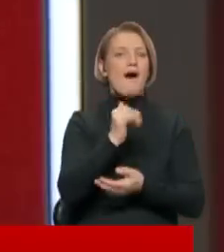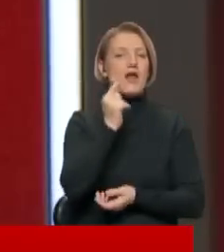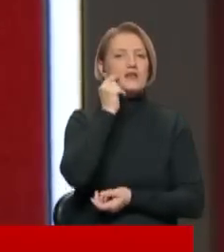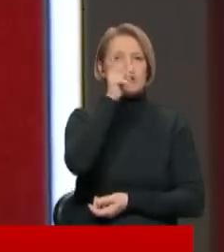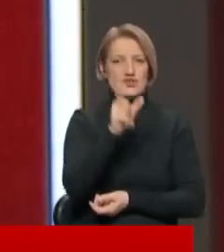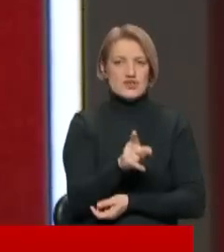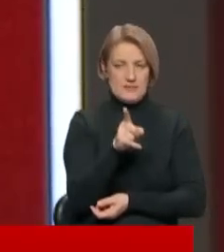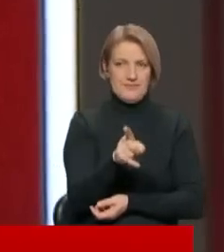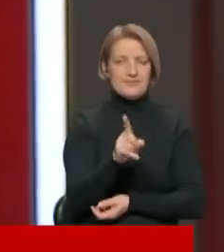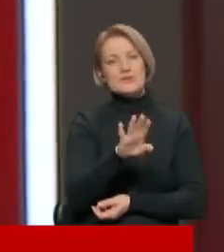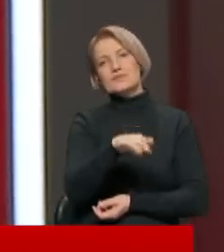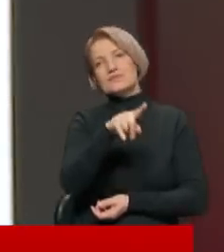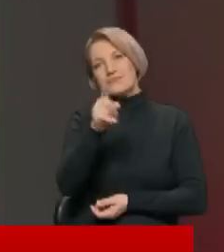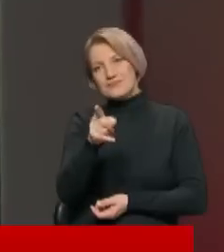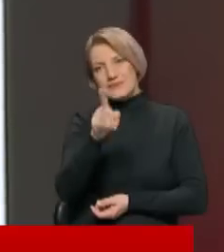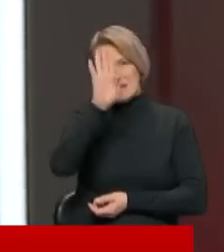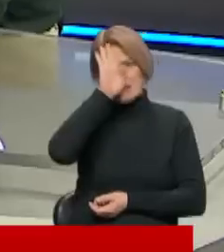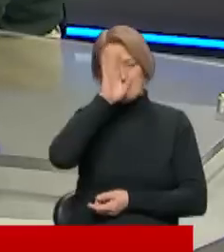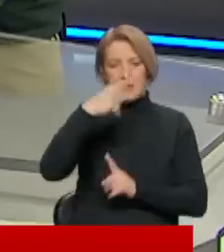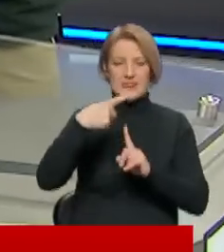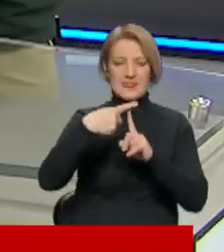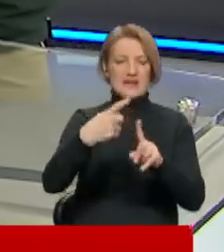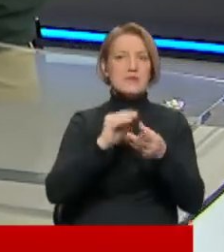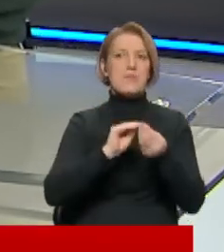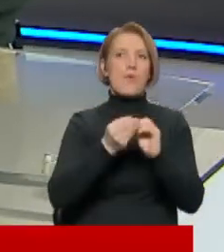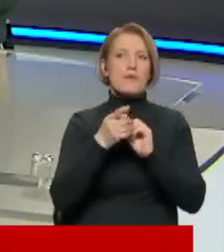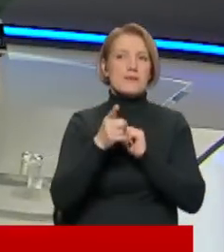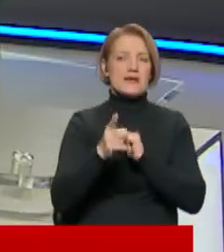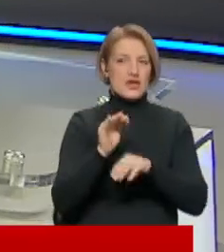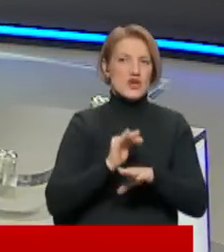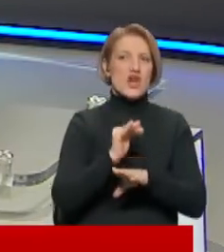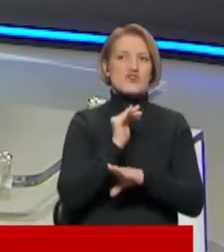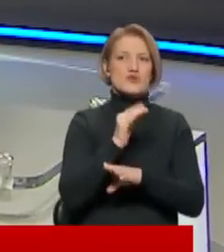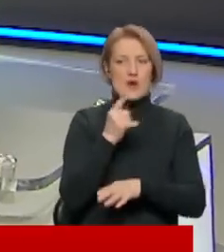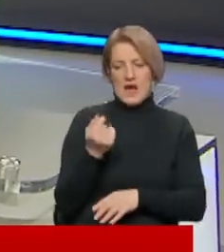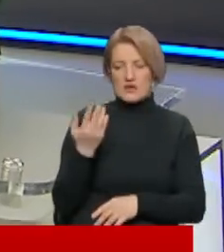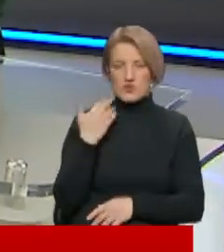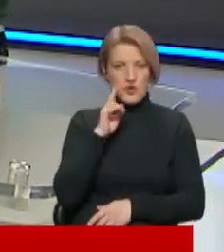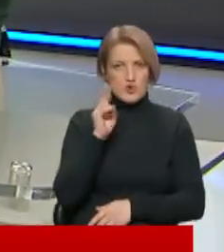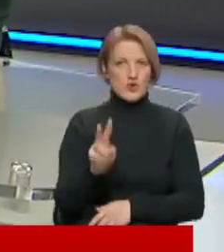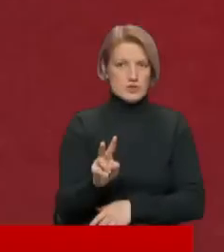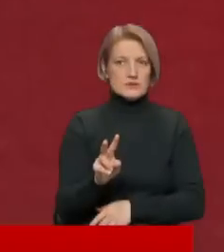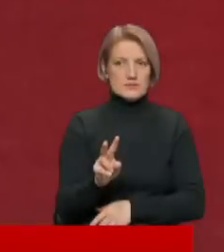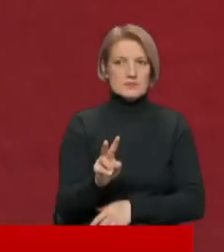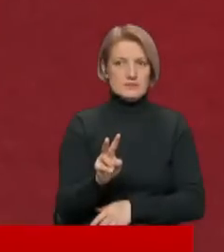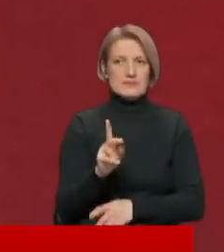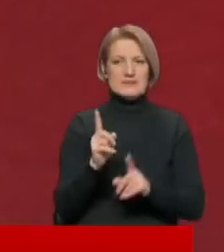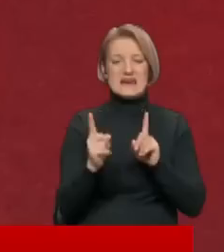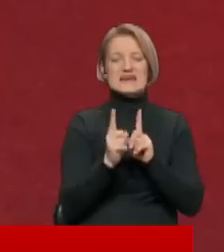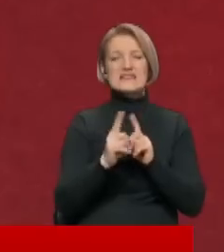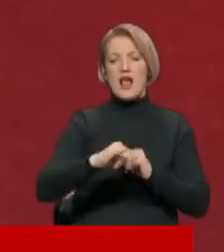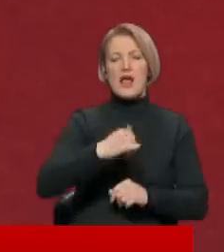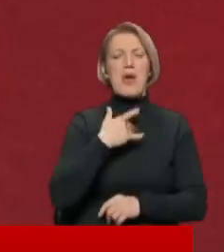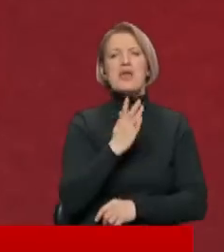para cezası alan kişi sonra İstanbul'da bir taksi meselesi yaşanıyor Az önce gördüklerinde paylaştık kısa Mesela ben